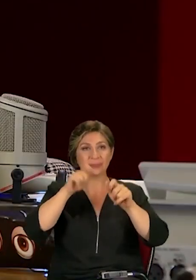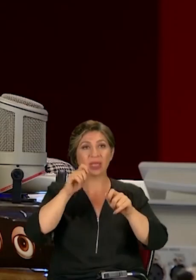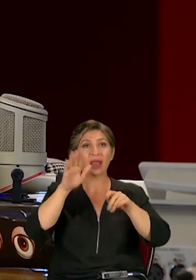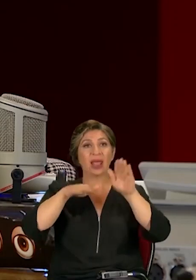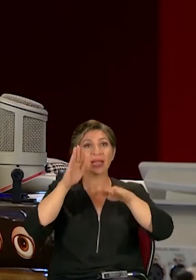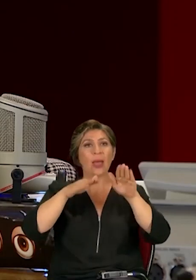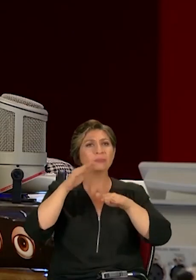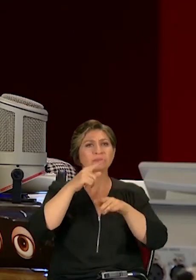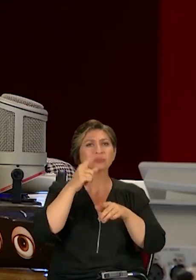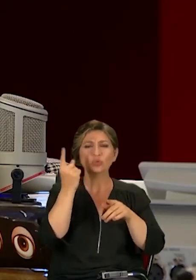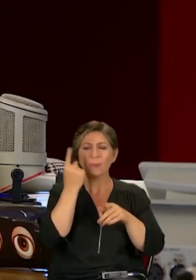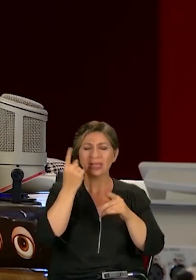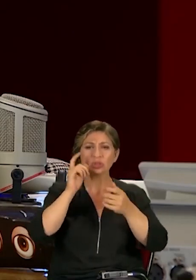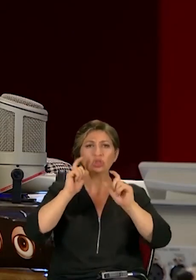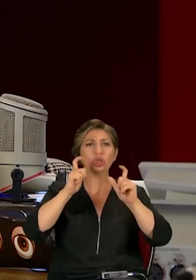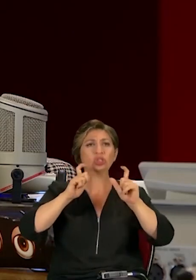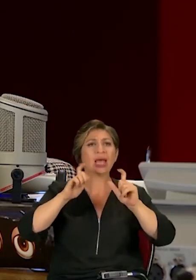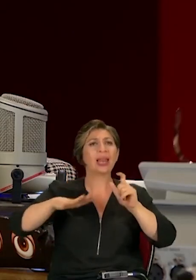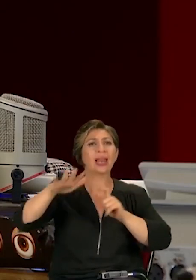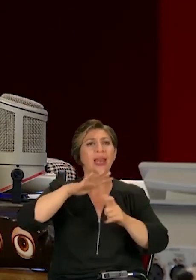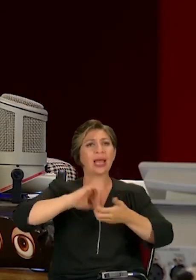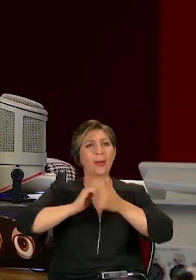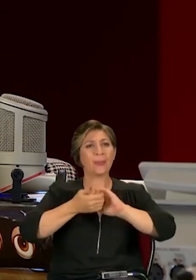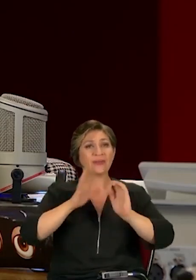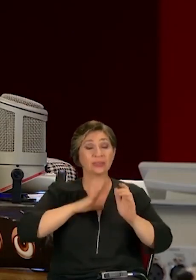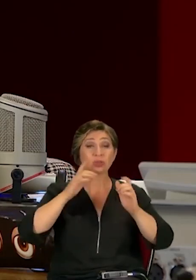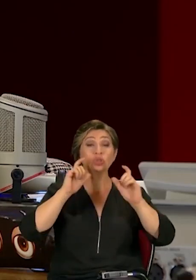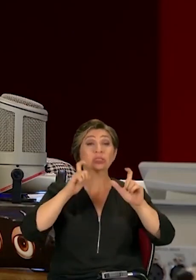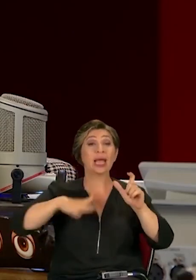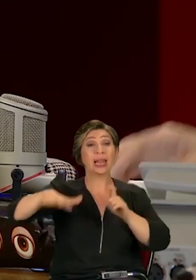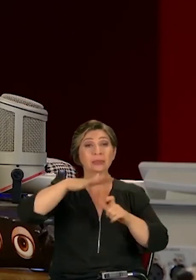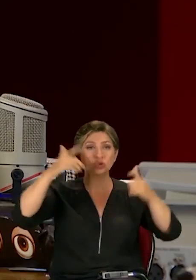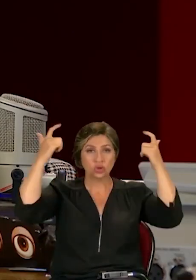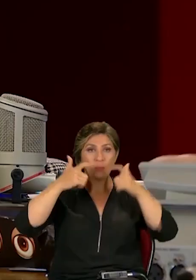ajansı dediler ki böyle bir sosyal kampanyamız var. Sosyal sorumluluk projesi.